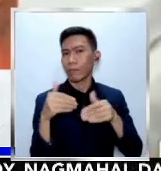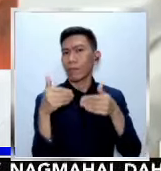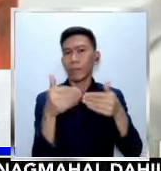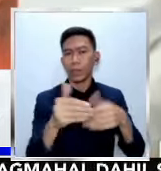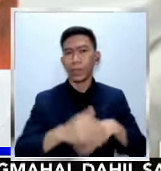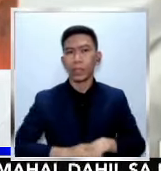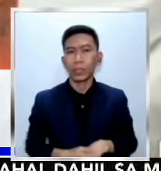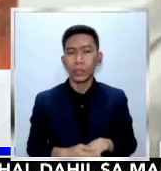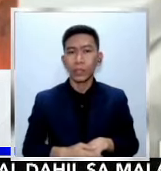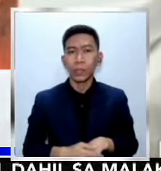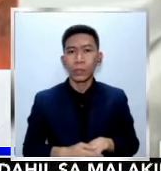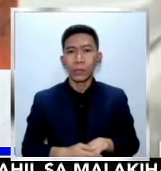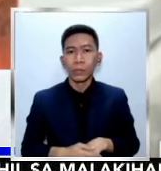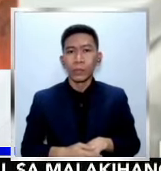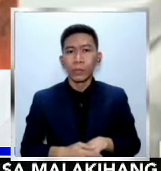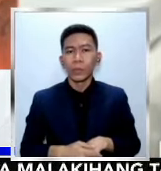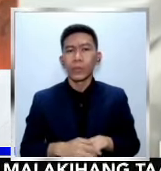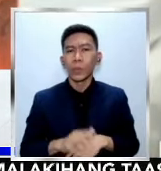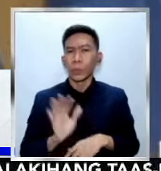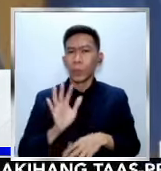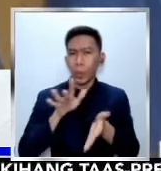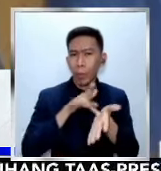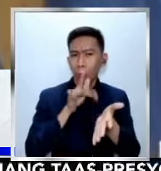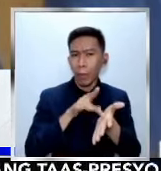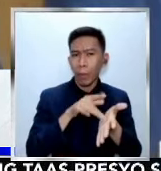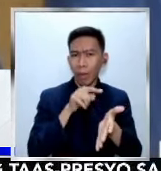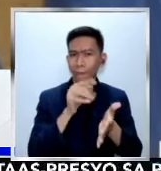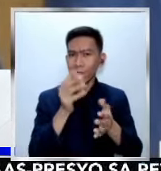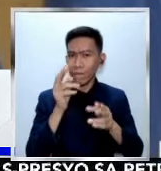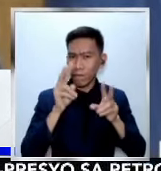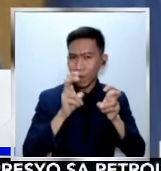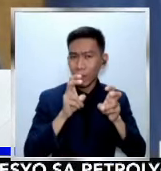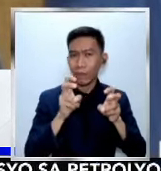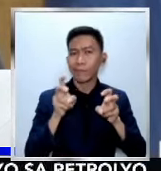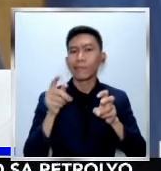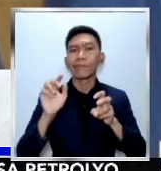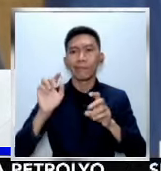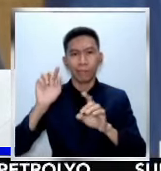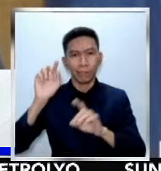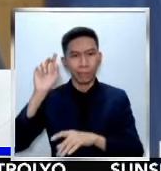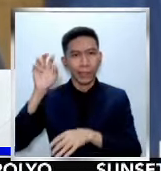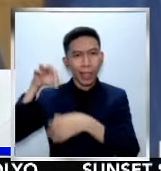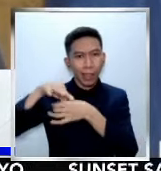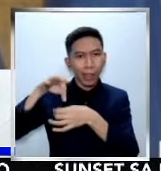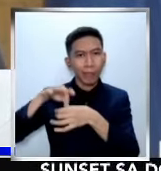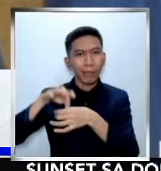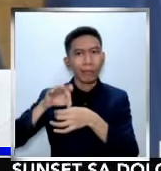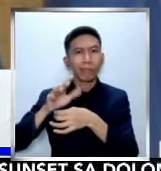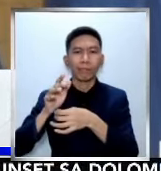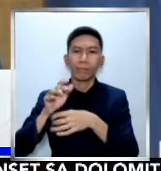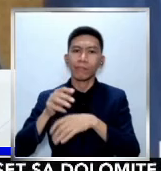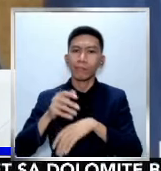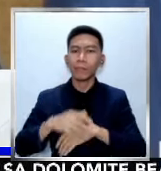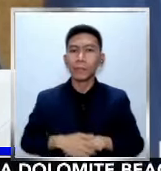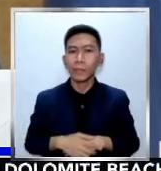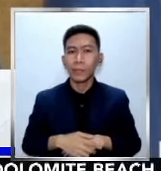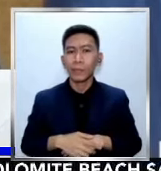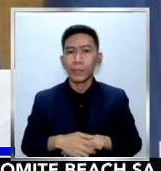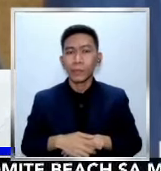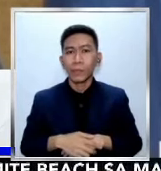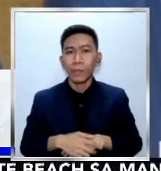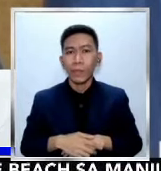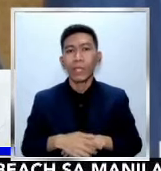election. Problema kasi sa Senate natin, trying hard maghanap ng mga